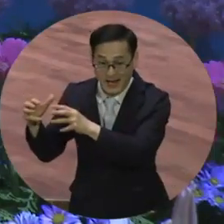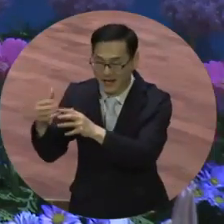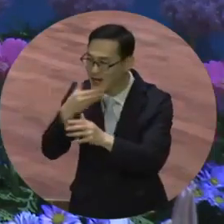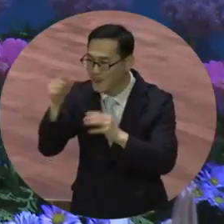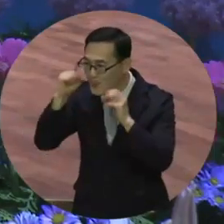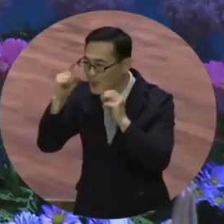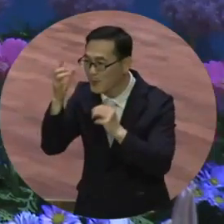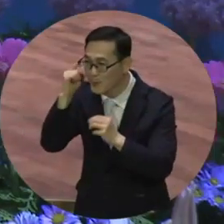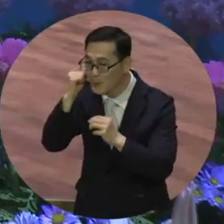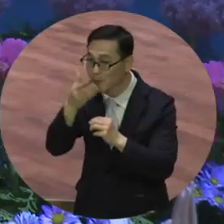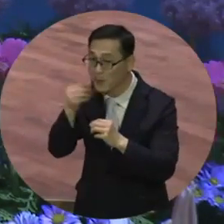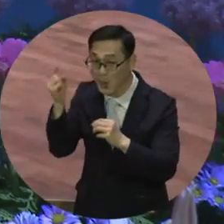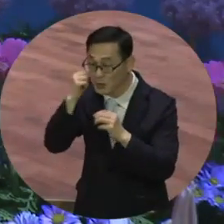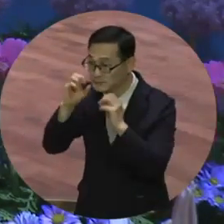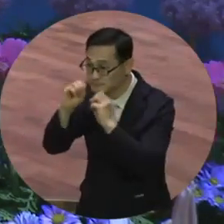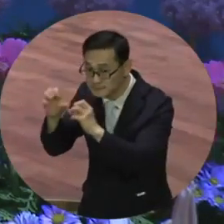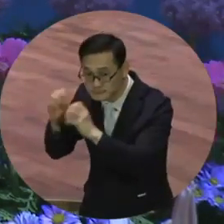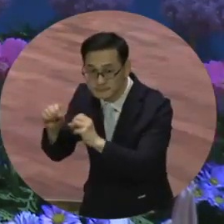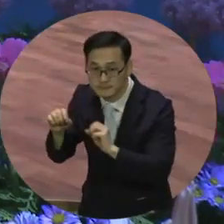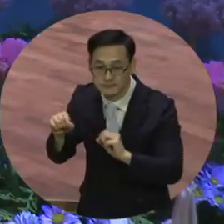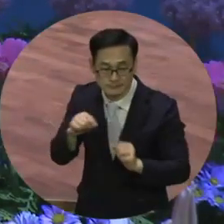응답을 맛본 자들이.